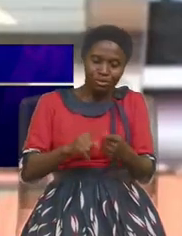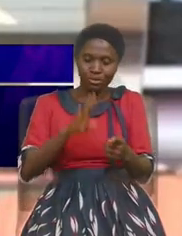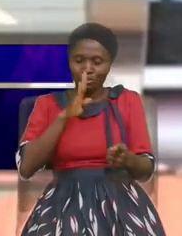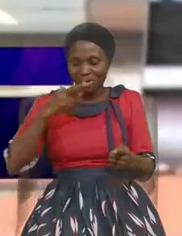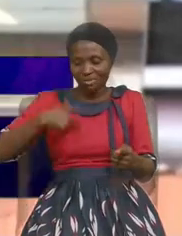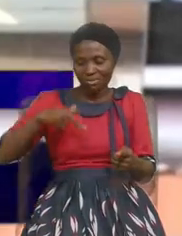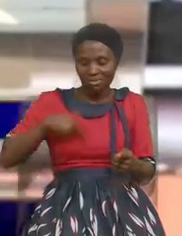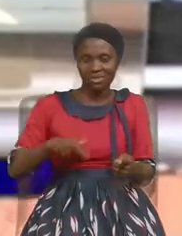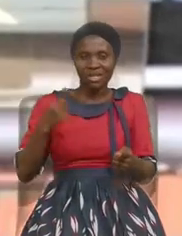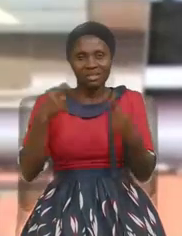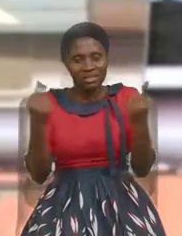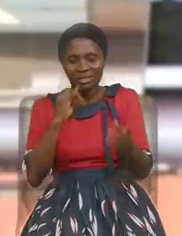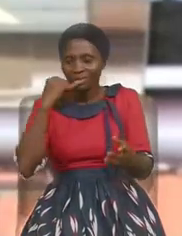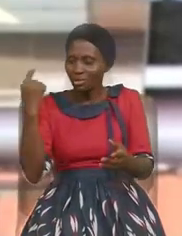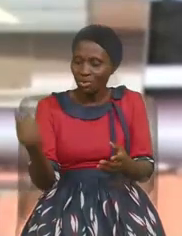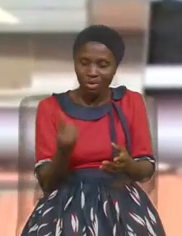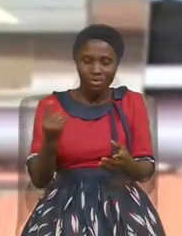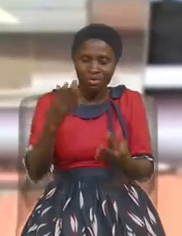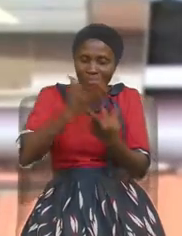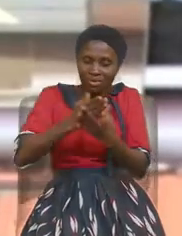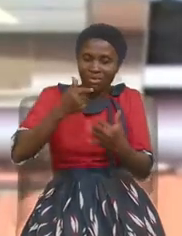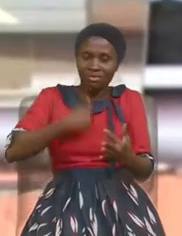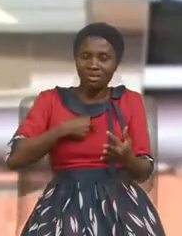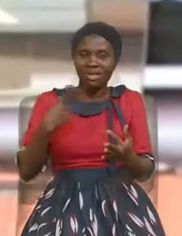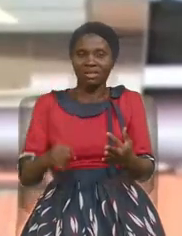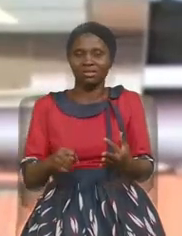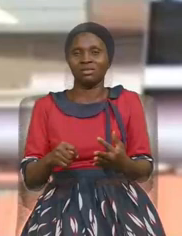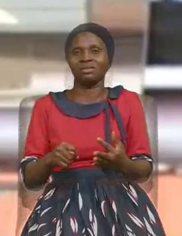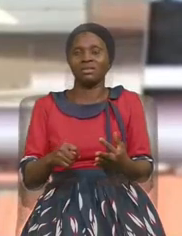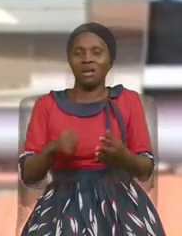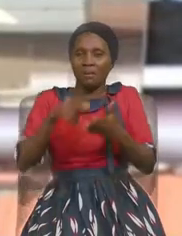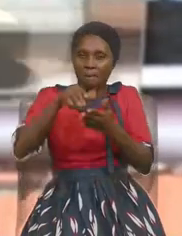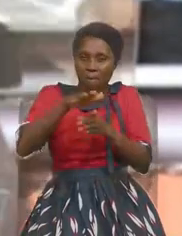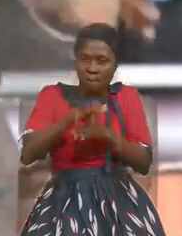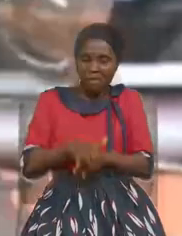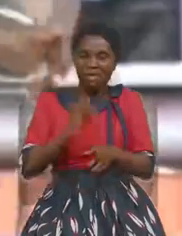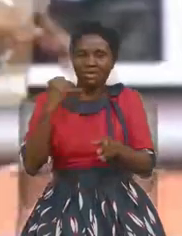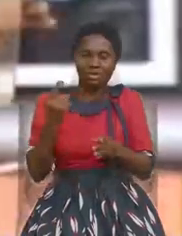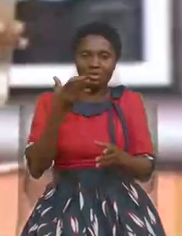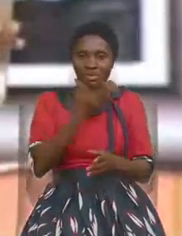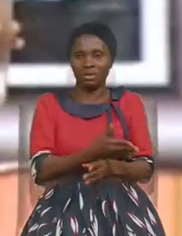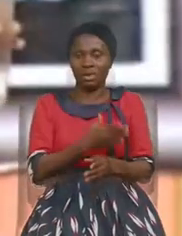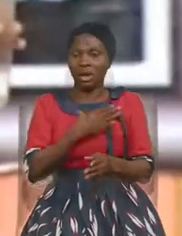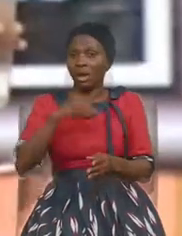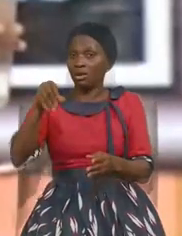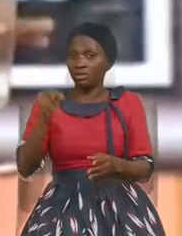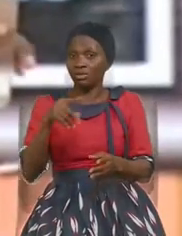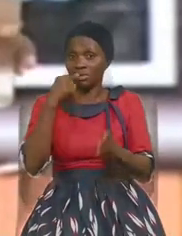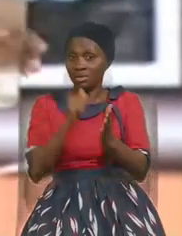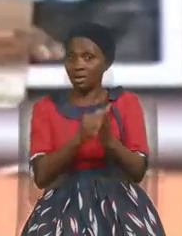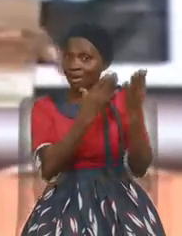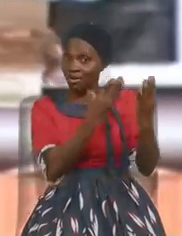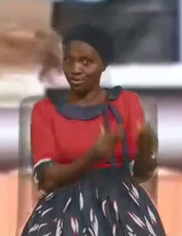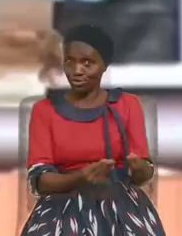les péchés sont toujours là. La pression est toujours là. Et j'en dis, oh, la solution est venue, la solution pour